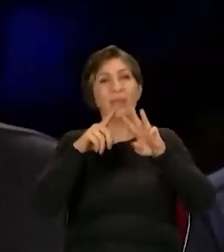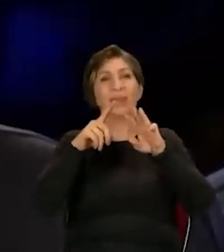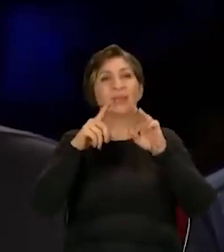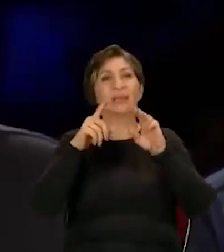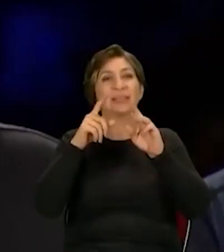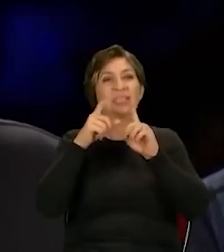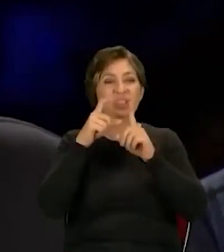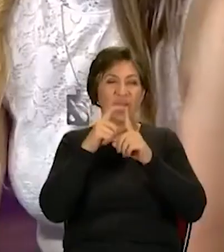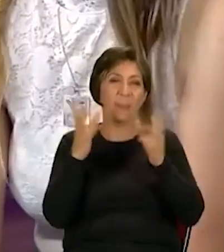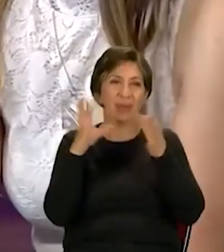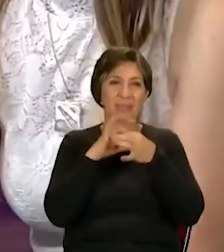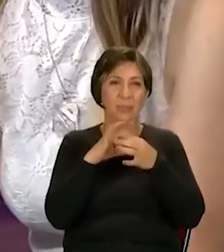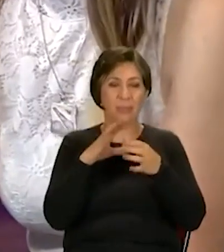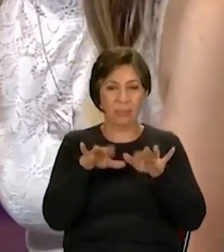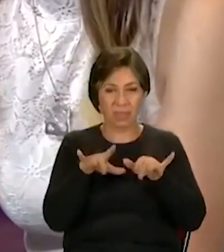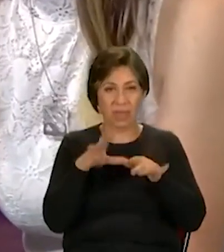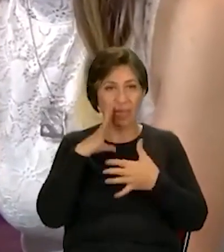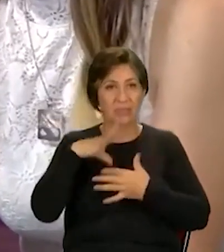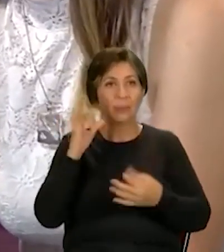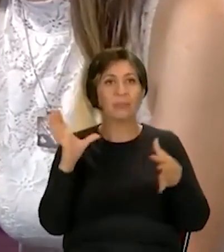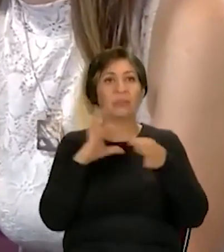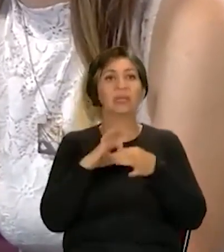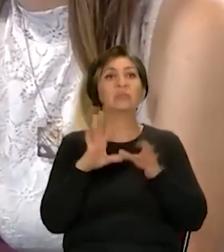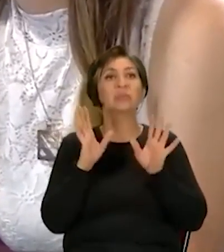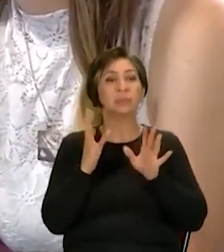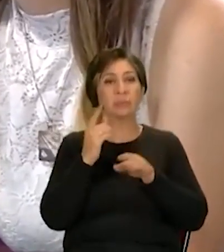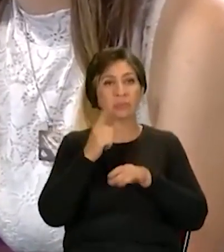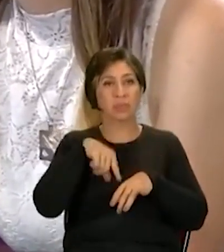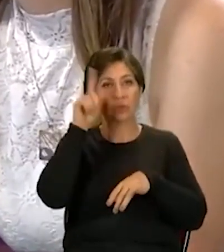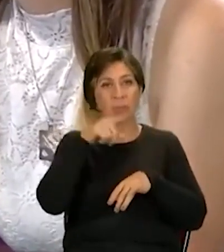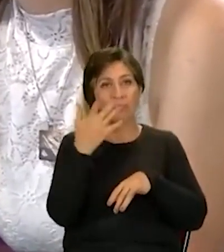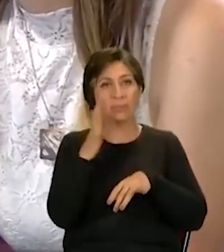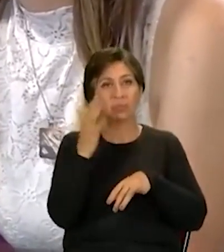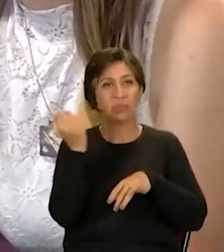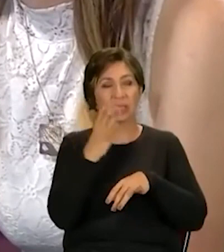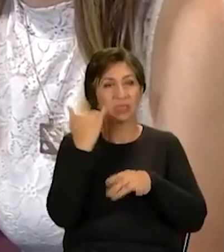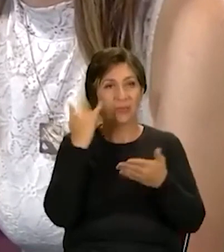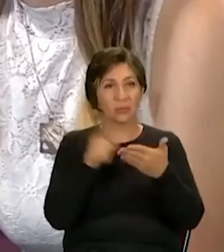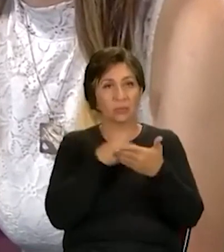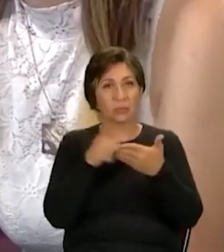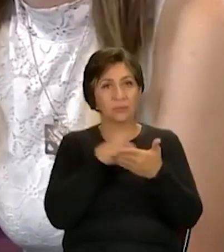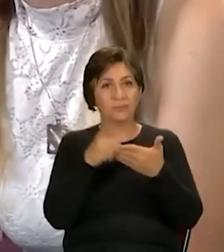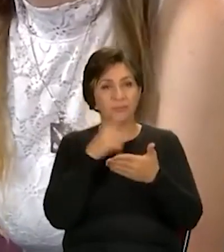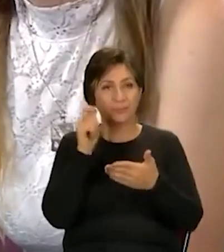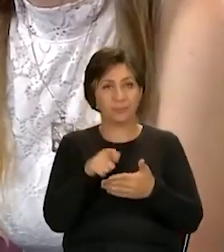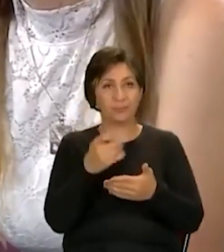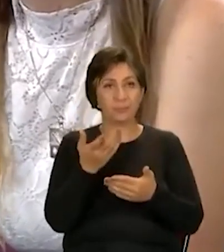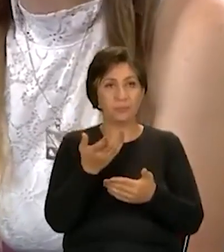derseniz. Aslında makineyle insan birleşmedi mi? Yani biz çoktan, biraz tabii. Öyle dedim. Bir günde biz 5000 kere cep telefonumuza dokunuyoruz. Biz birleştik.